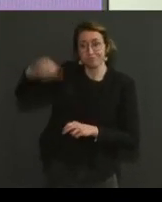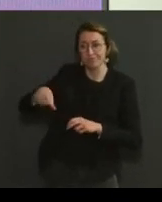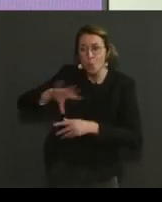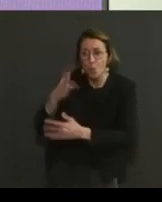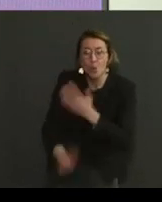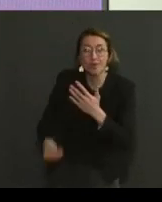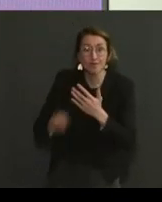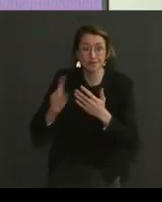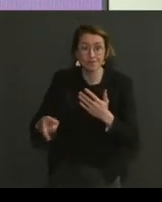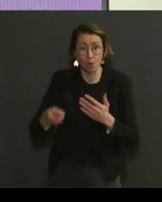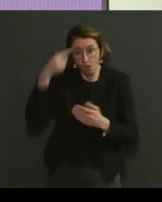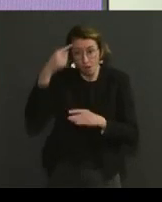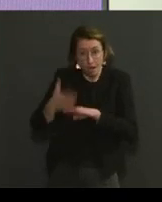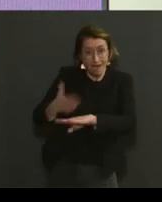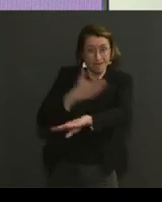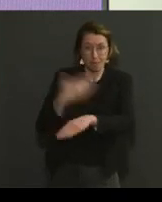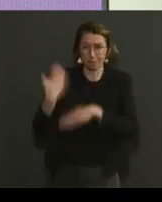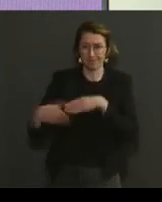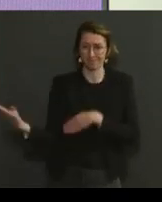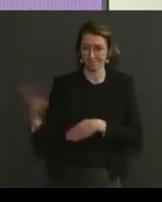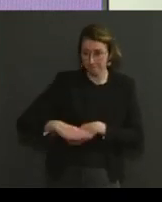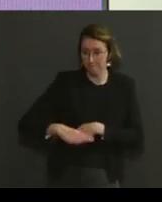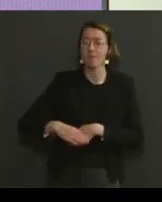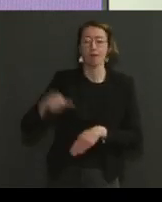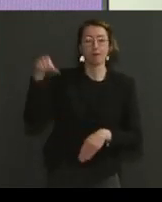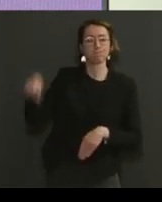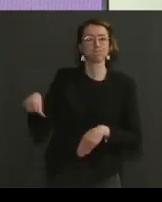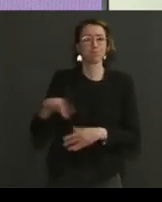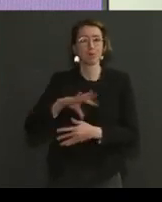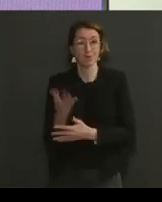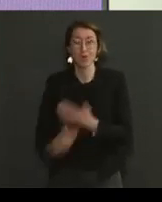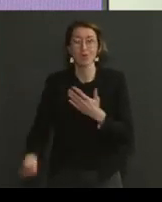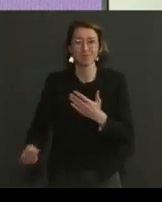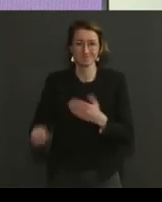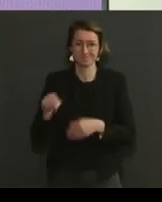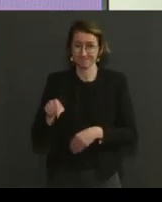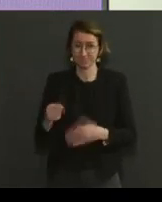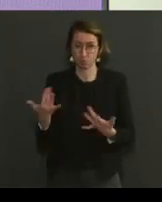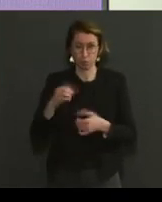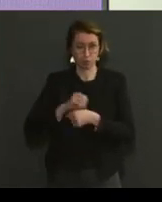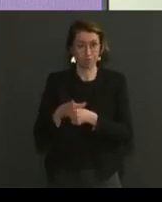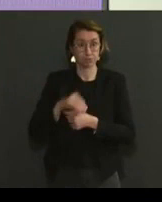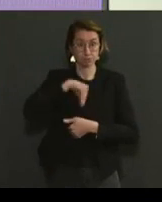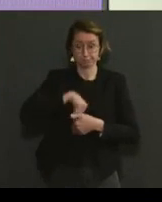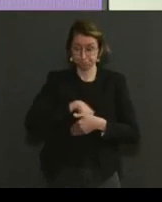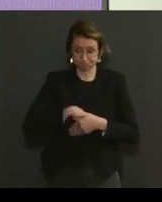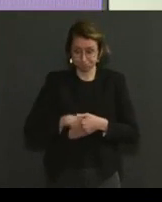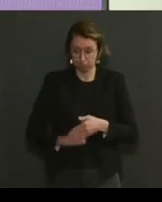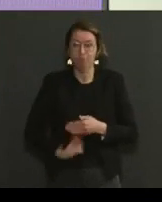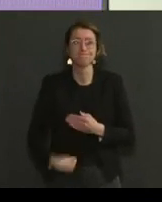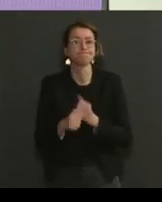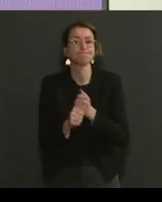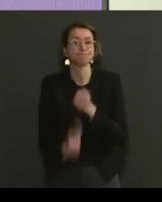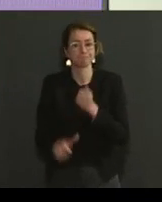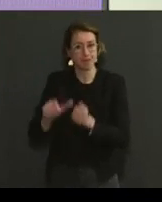qu'effectivement, on peut avoir, si on est infecté, du virus dans le tube digestif. Et ce virus dans le tube digestif est donc éliminé par les eaux usées